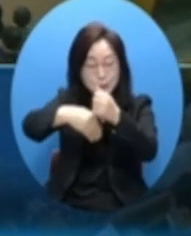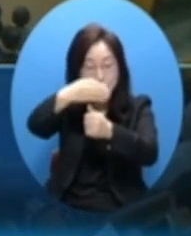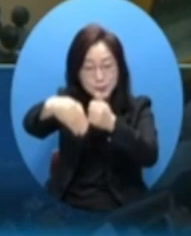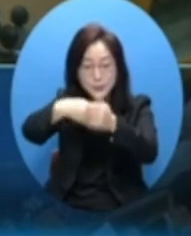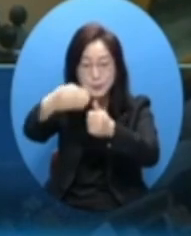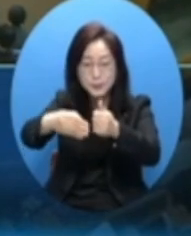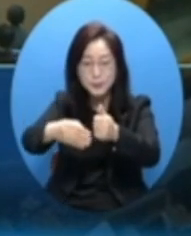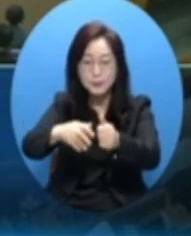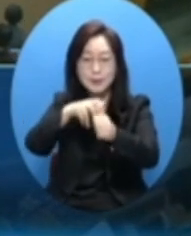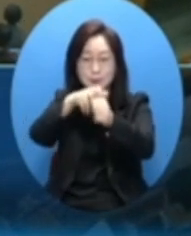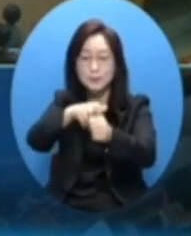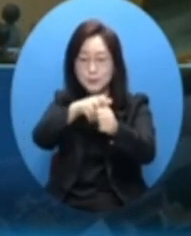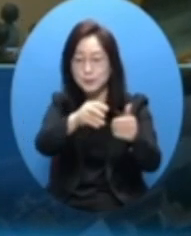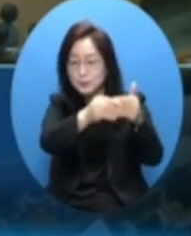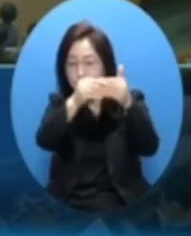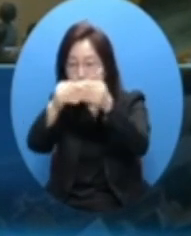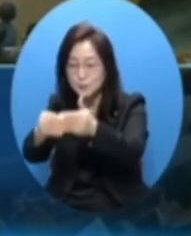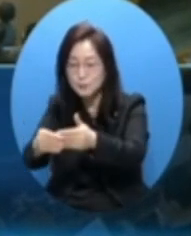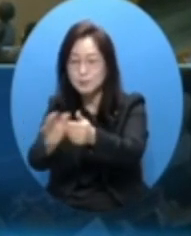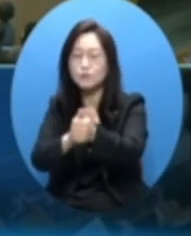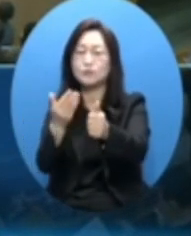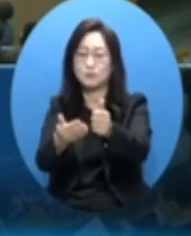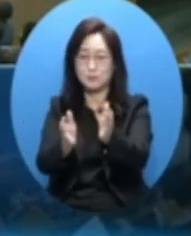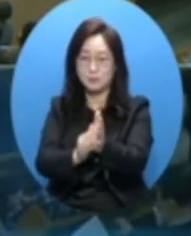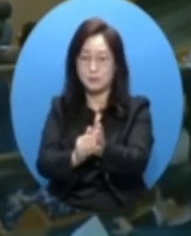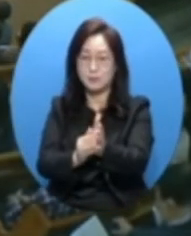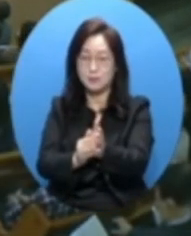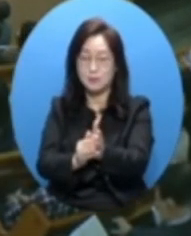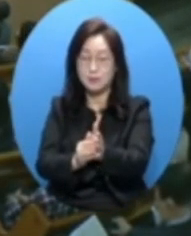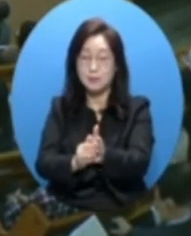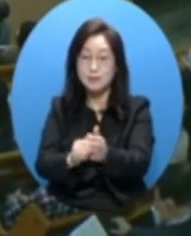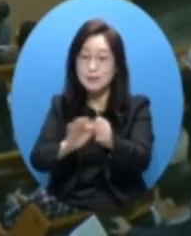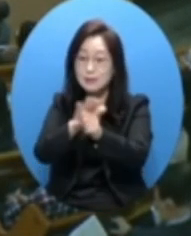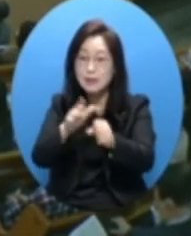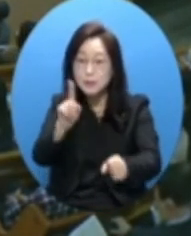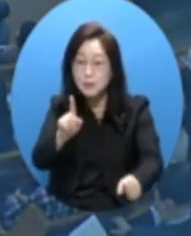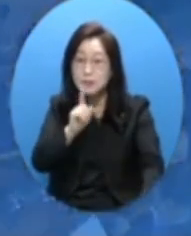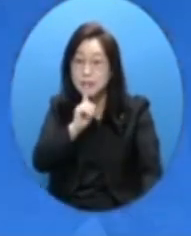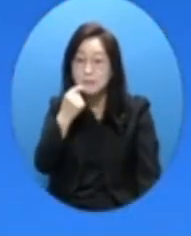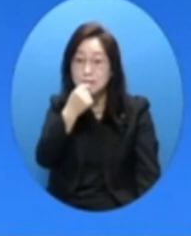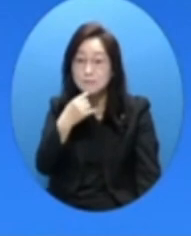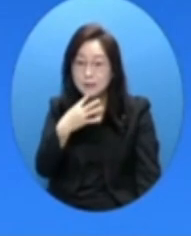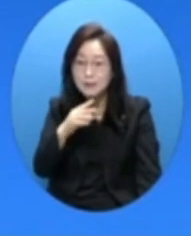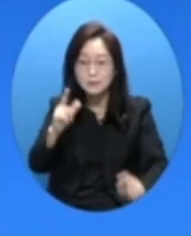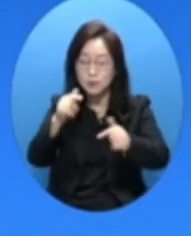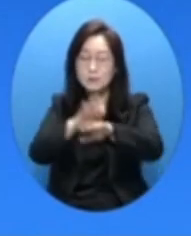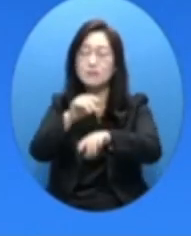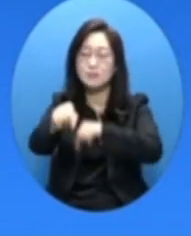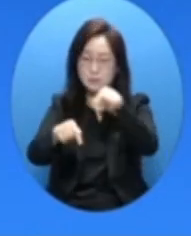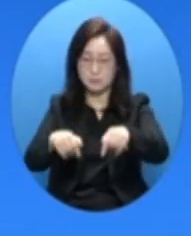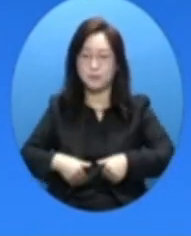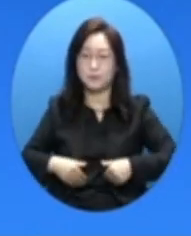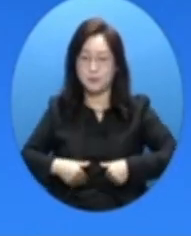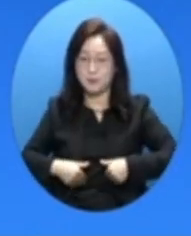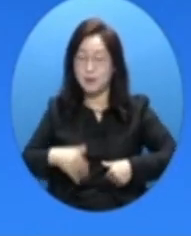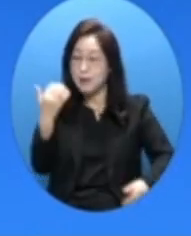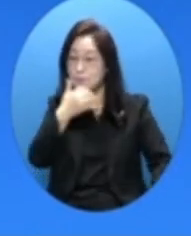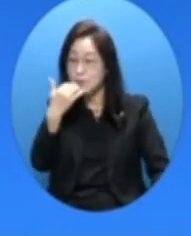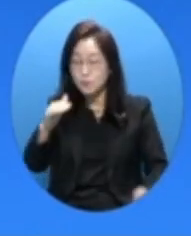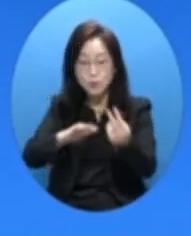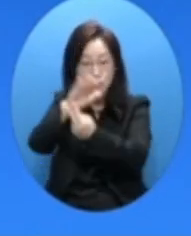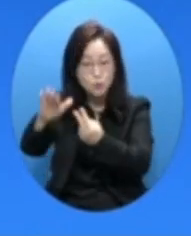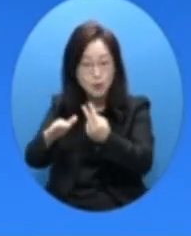가서 돌보아 주니라 사랑은 말이 아니라 수천인 것입니다 베드로가 가던 발걸음을 멈춰